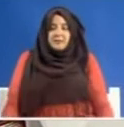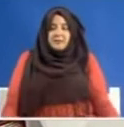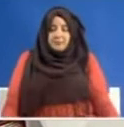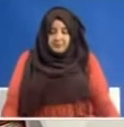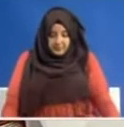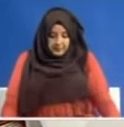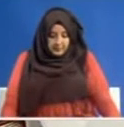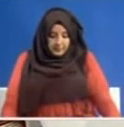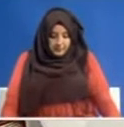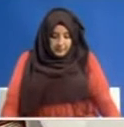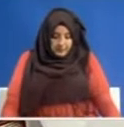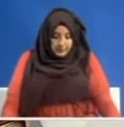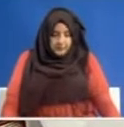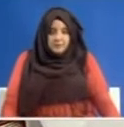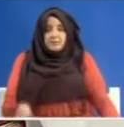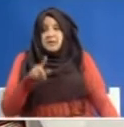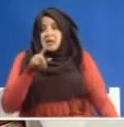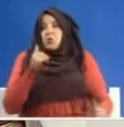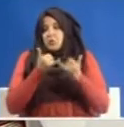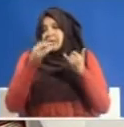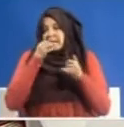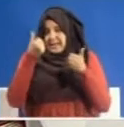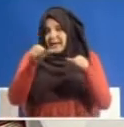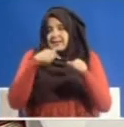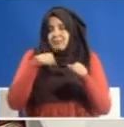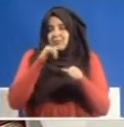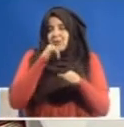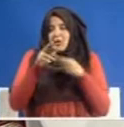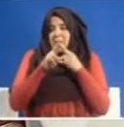شكرا بقي معنا، ستسمعين الى الاجابه بعد قليل باذن الله.